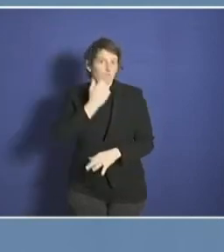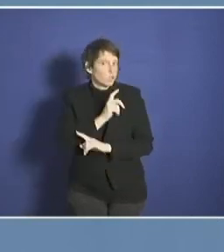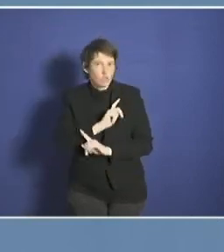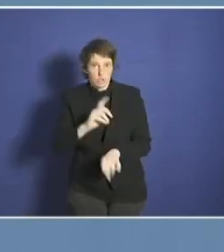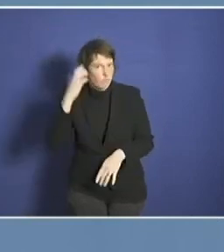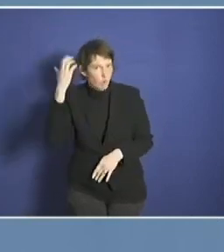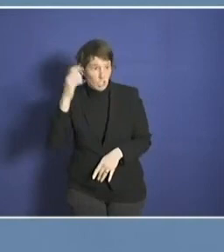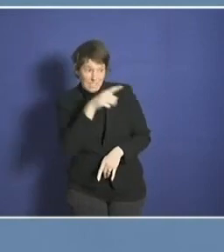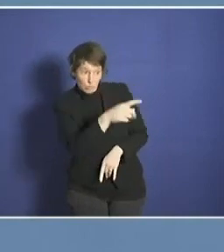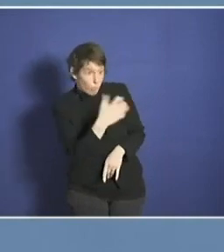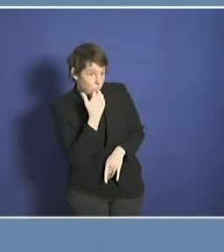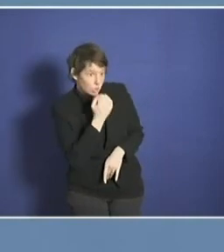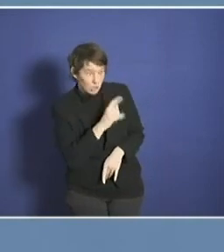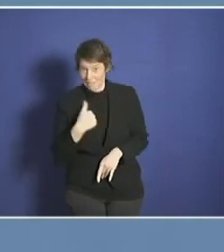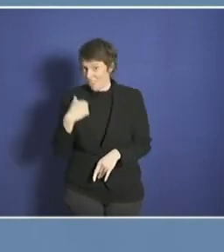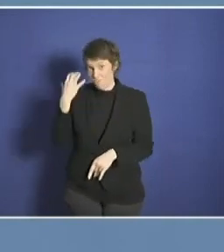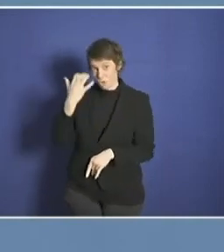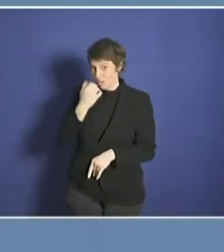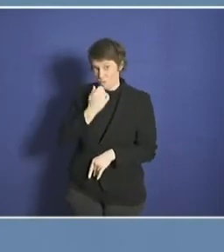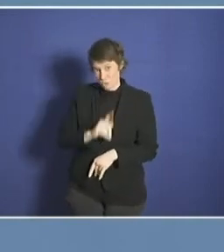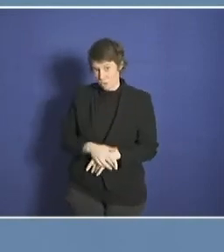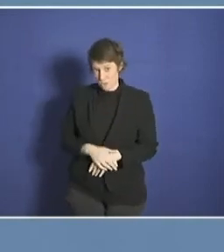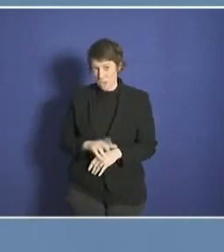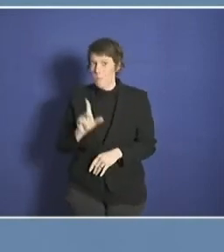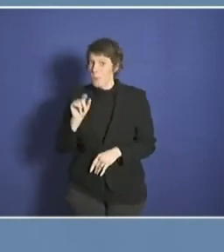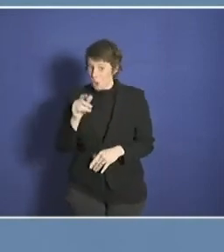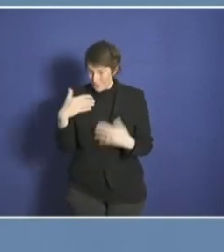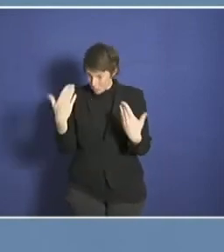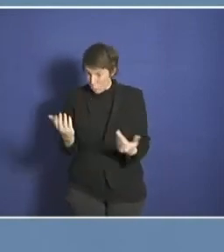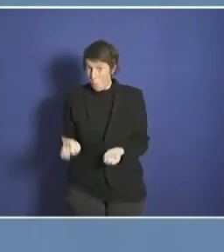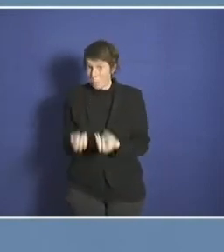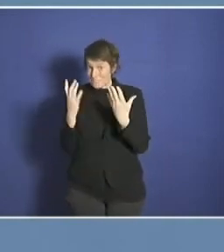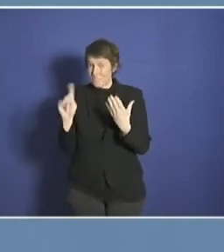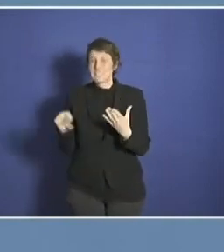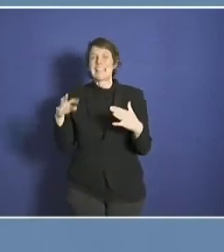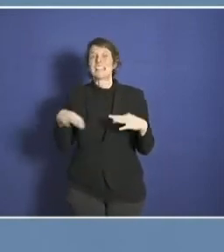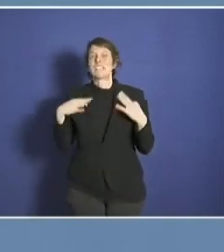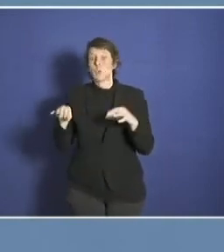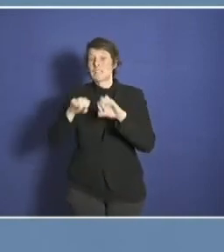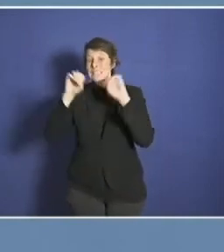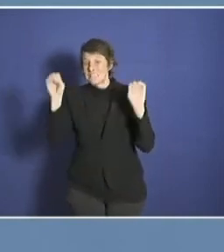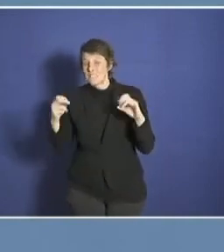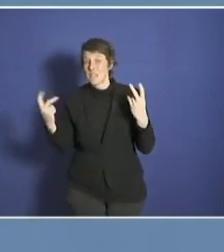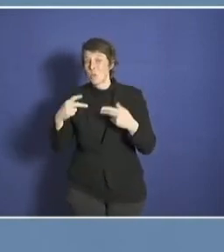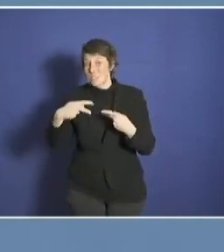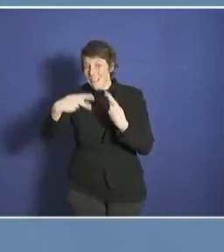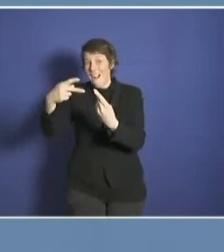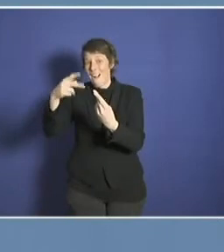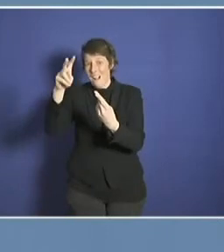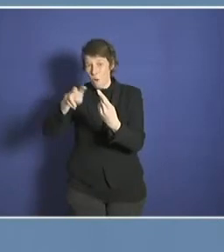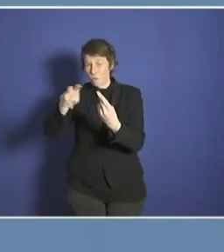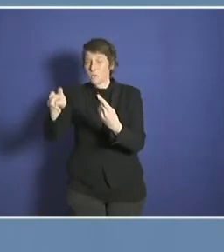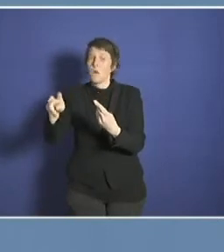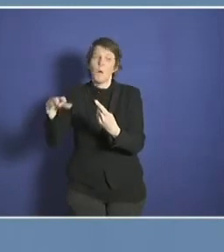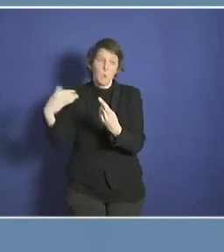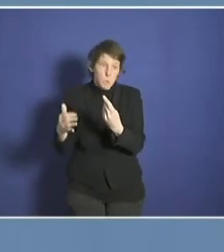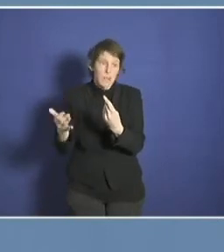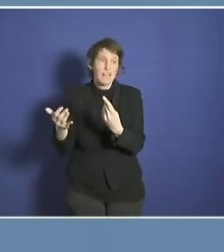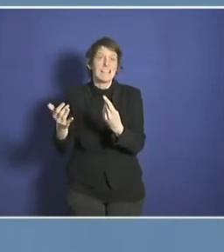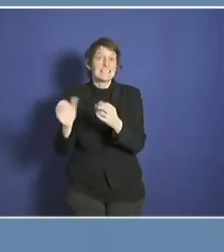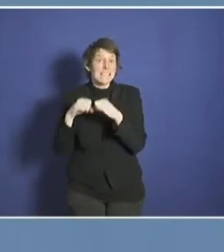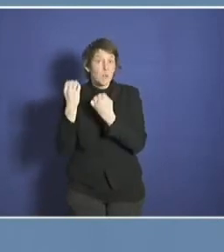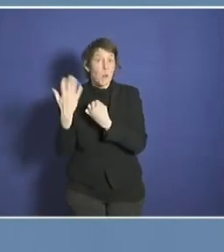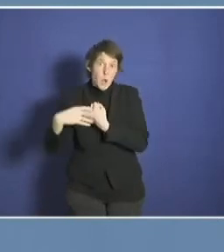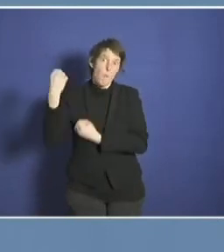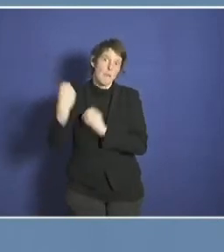weder Sie noch ich. Das würde unser Gesundheitssystem, unsere Krankenhäuser in eine noch viel schwierigere